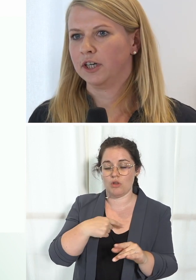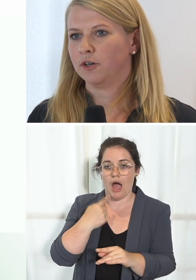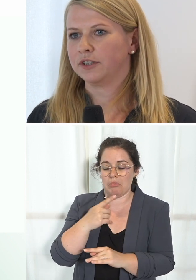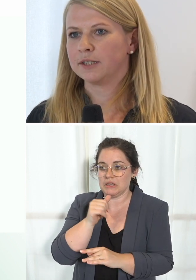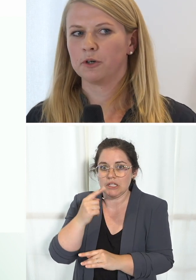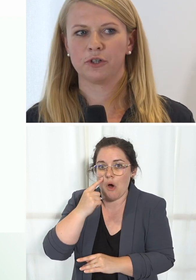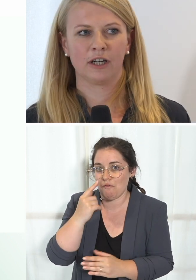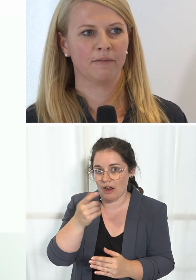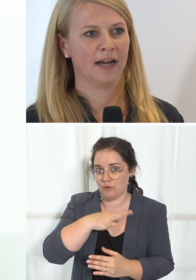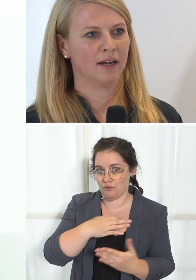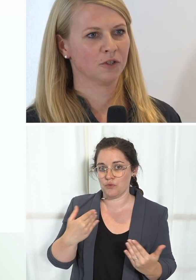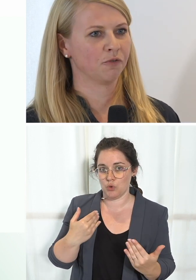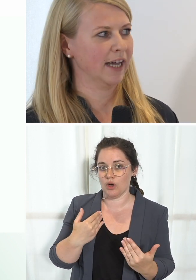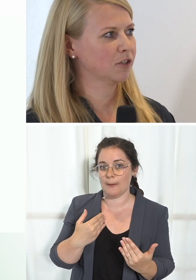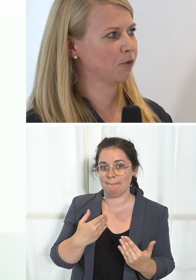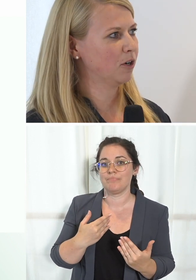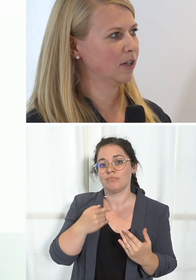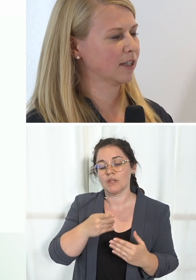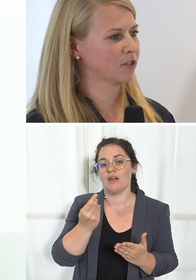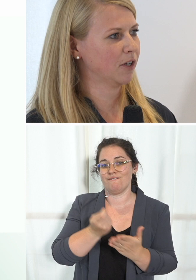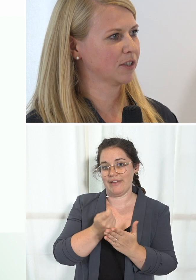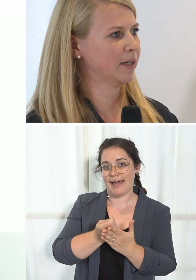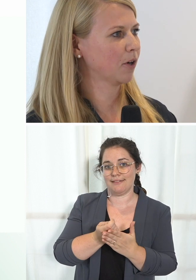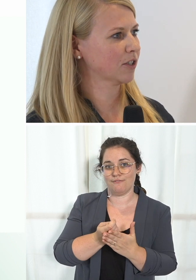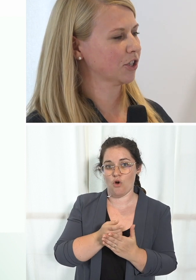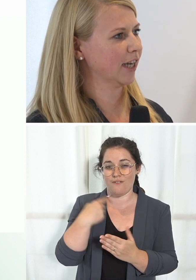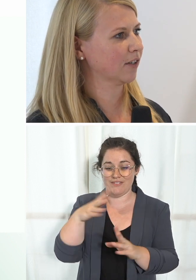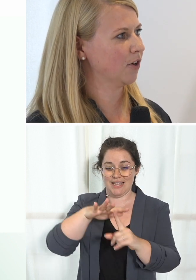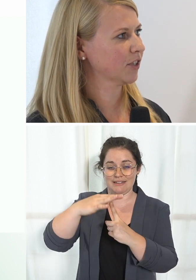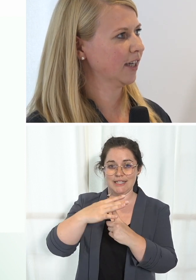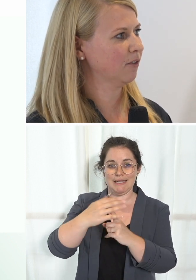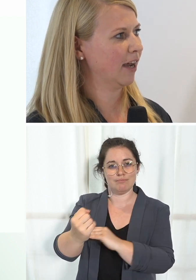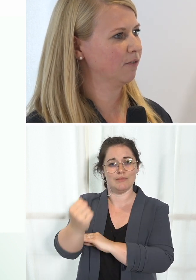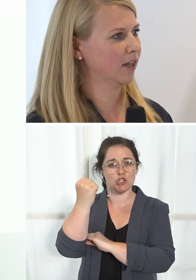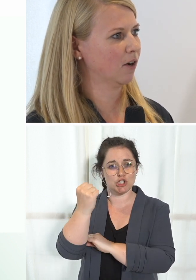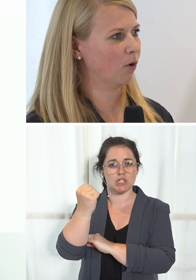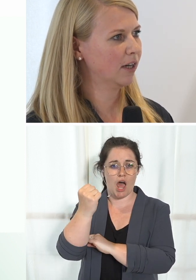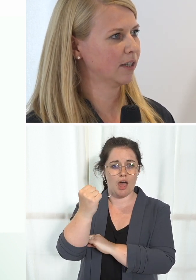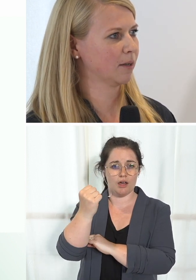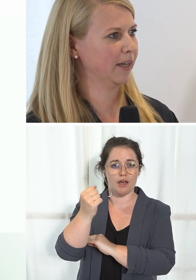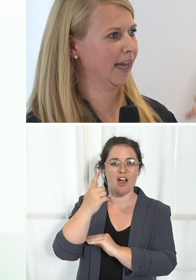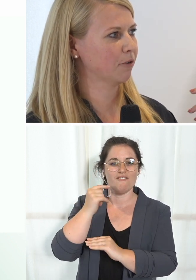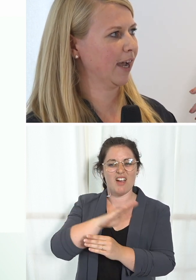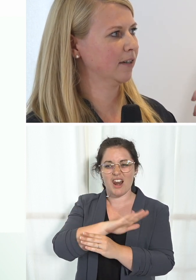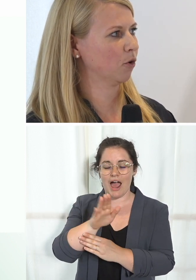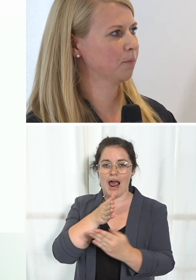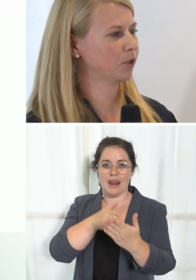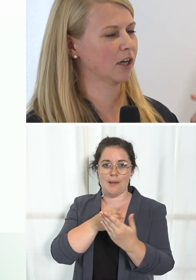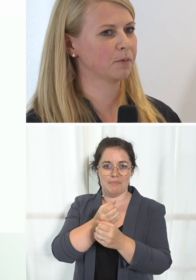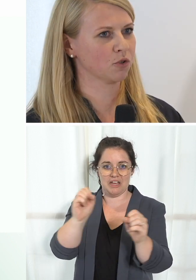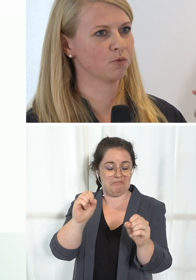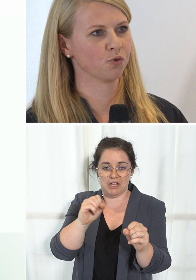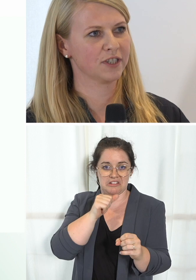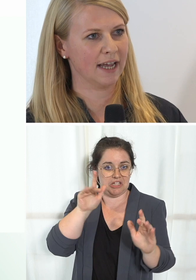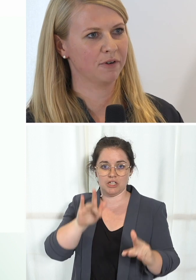auf. Und das macht es halt, glaube ich, auch so wertvoll, dass wir als Team ganz gestärkt rausgehen, weil wir alle diese Barrierefreiheit nicht haben. Und ich